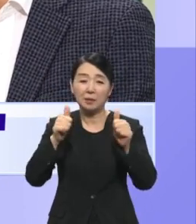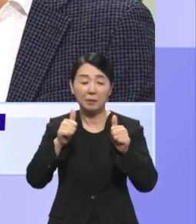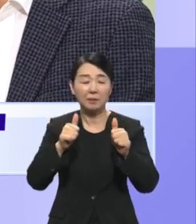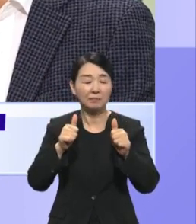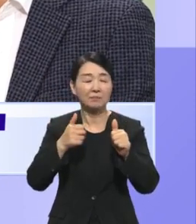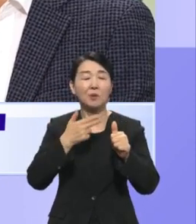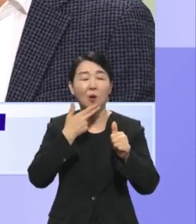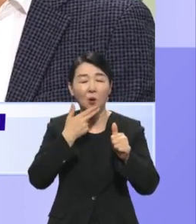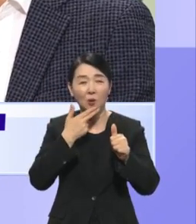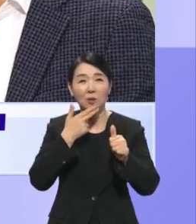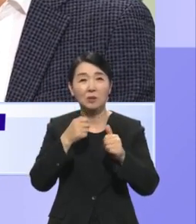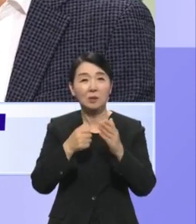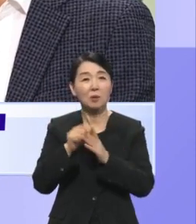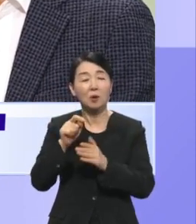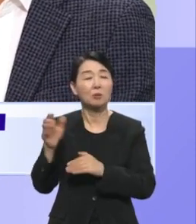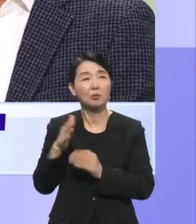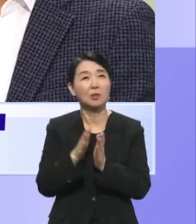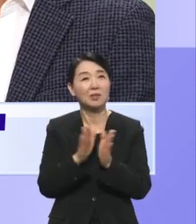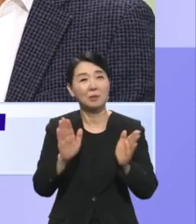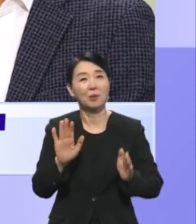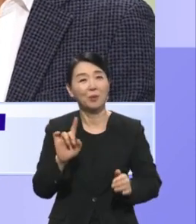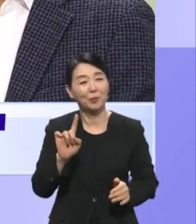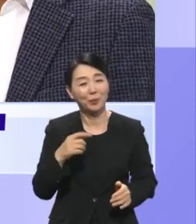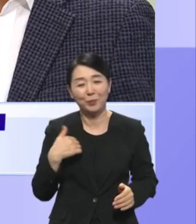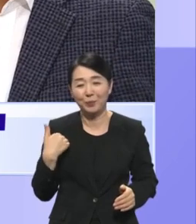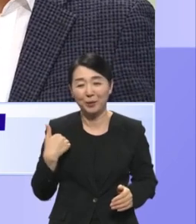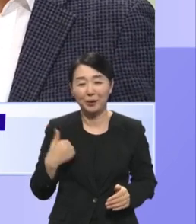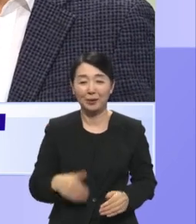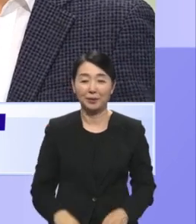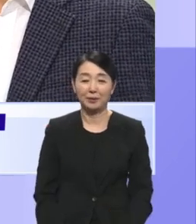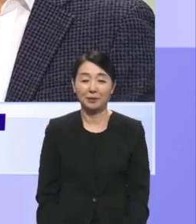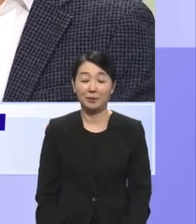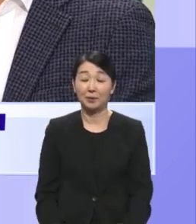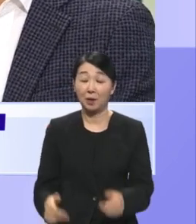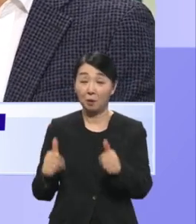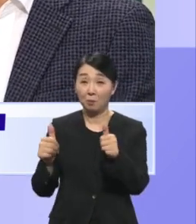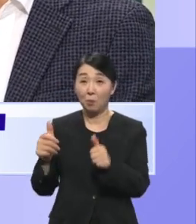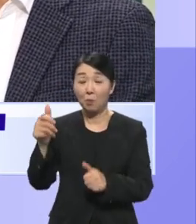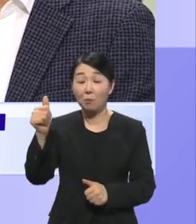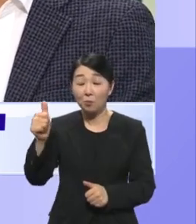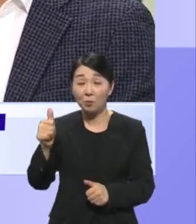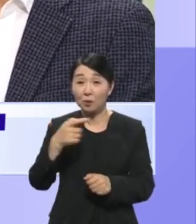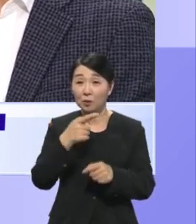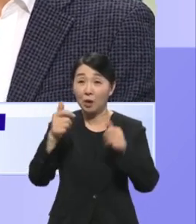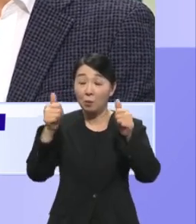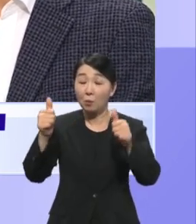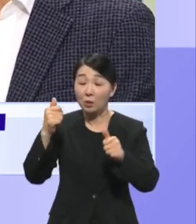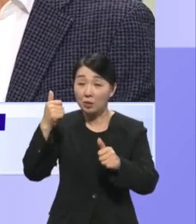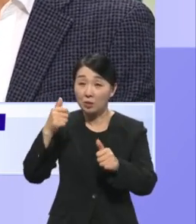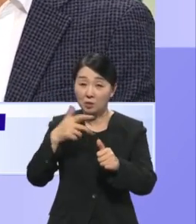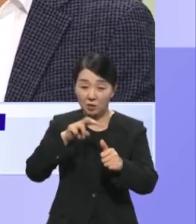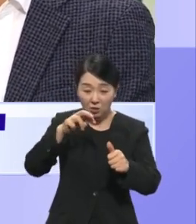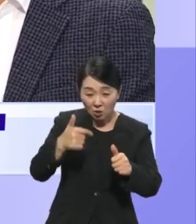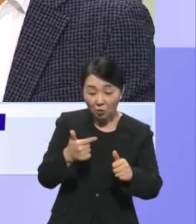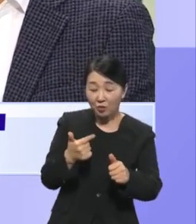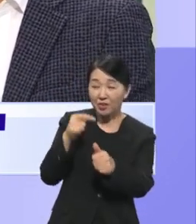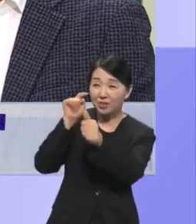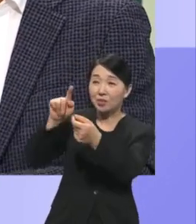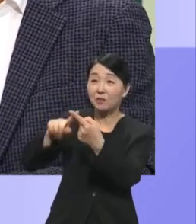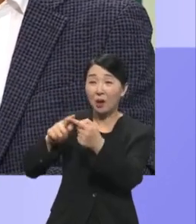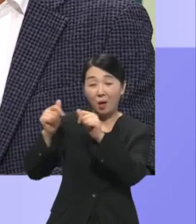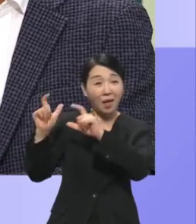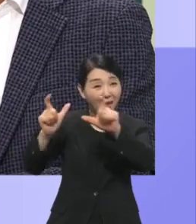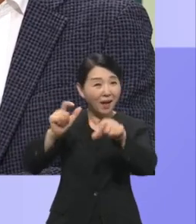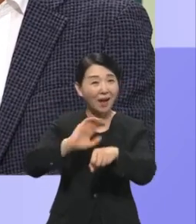시작됐죠 어디서부터가 시작인지 그 얘기를 또 사법부가 한 건 아니잖아요 두 분이